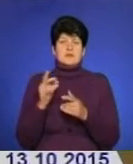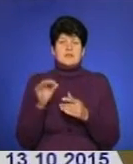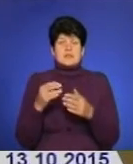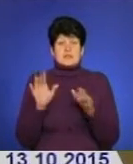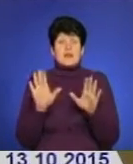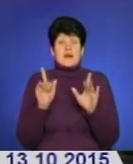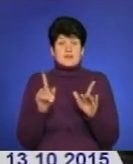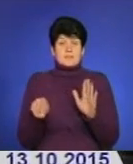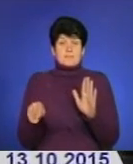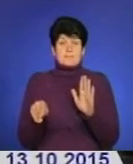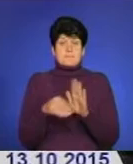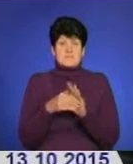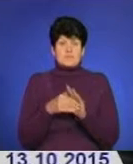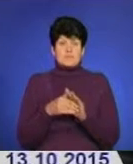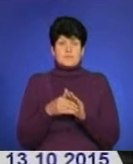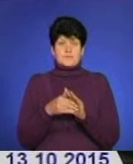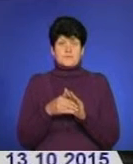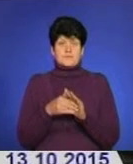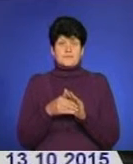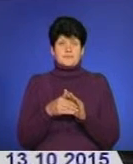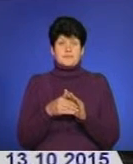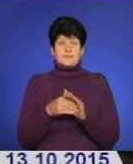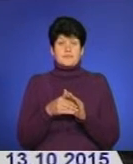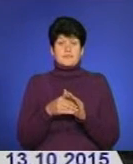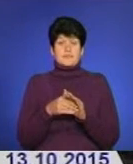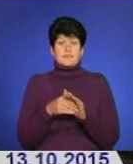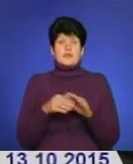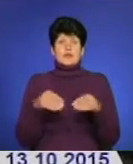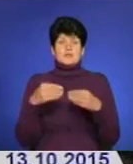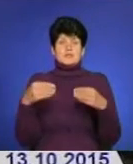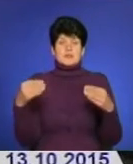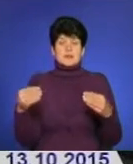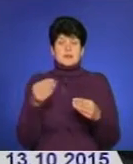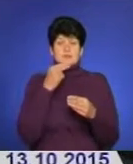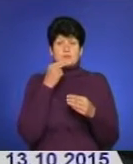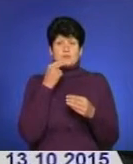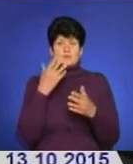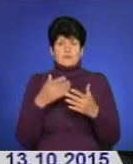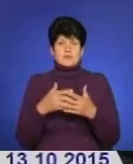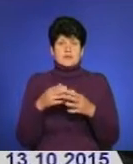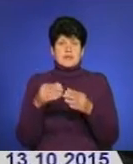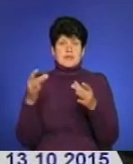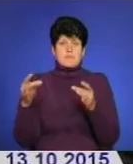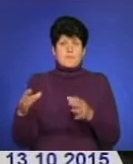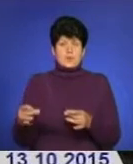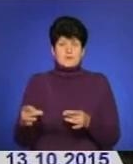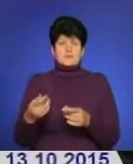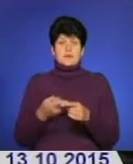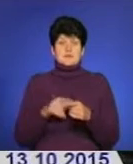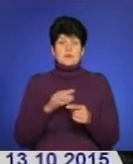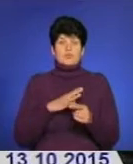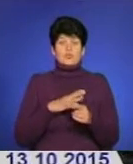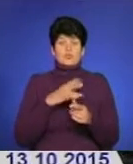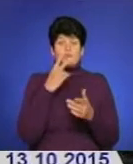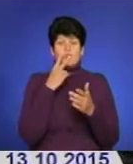виборців. Громадська організація, також називати не буду, роздає продуктові набори одного з кандидатів. Це було відео